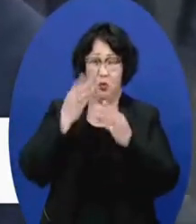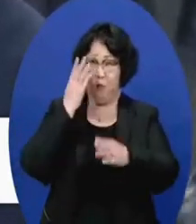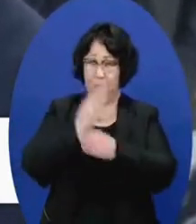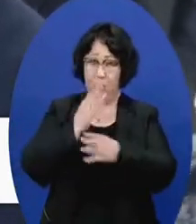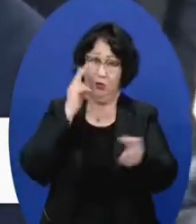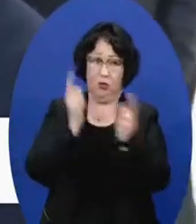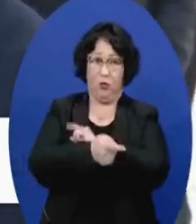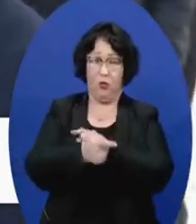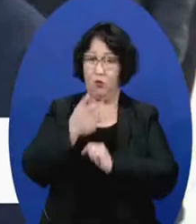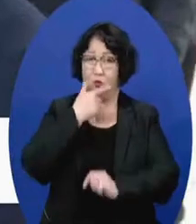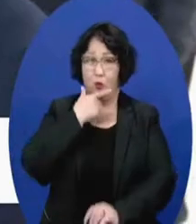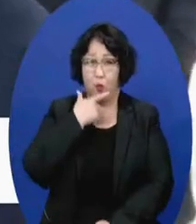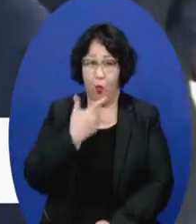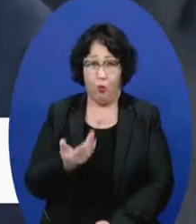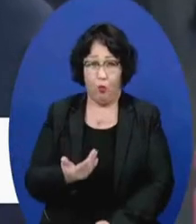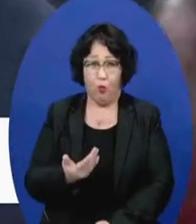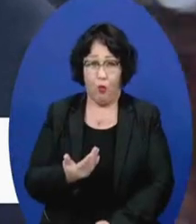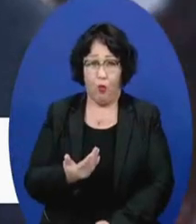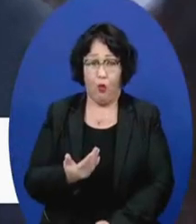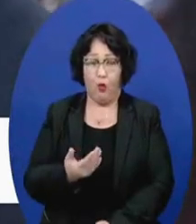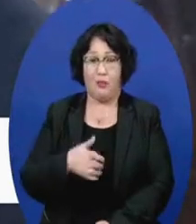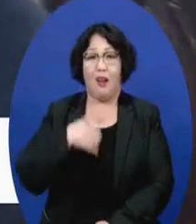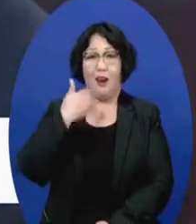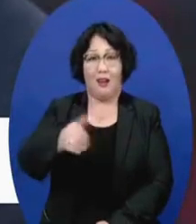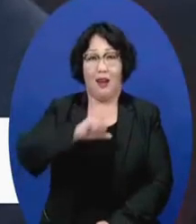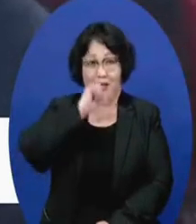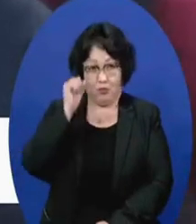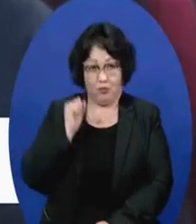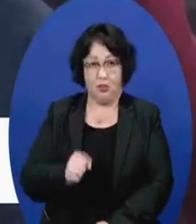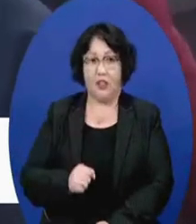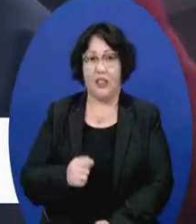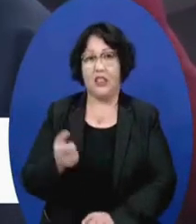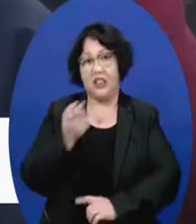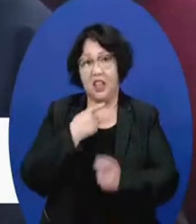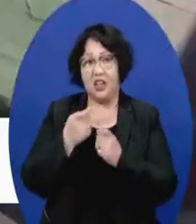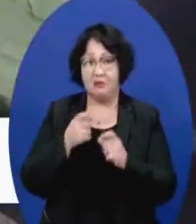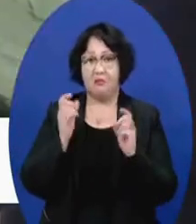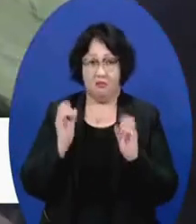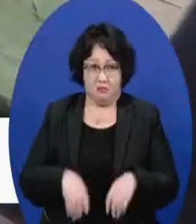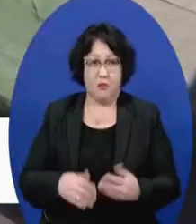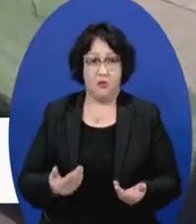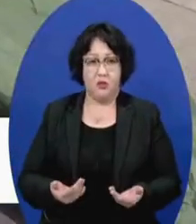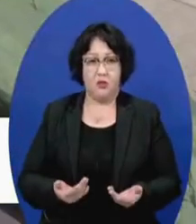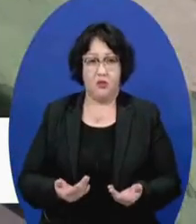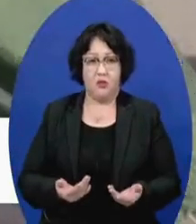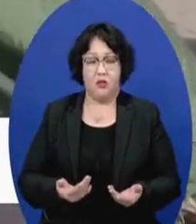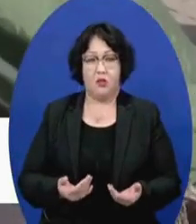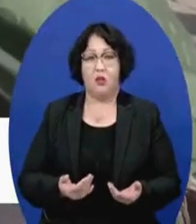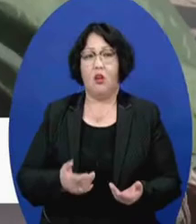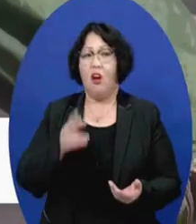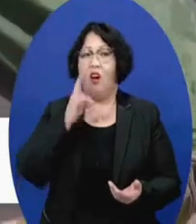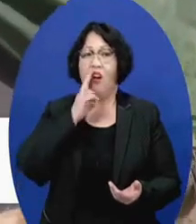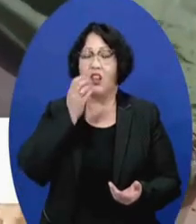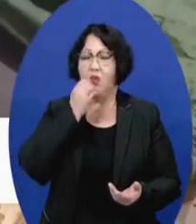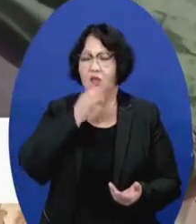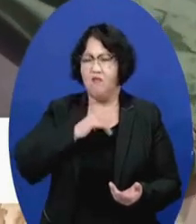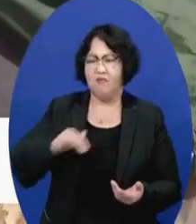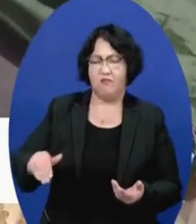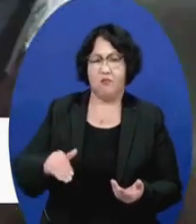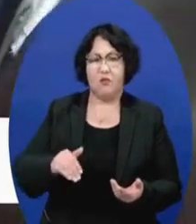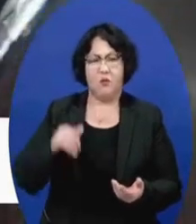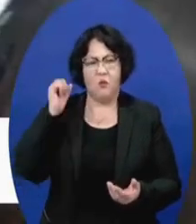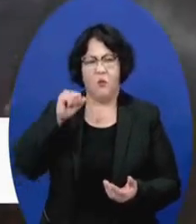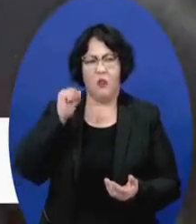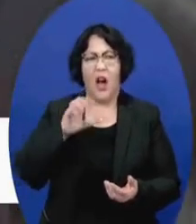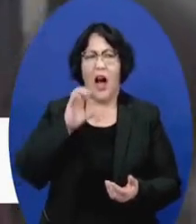ямар ч байсан тэгжээж энэ асуудлыг дараа нь асуудлыг нь одоо ингэж ярьж өгөөч. Өлсгөлн зарласан иргэний аюулгүй